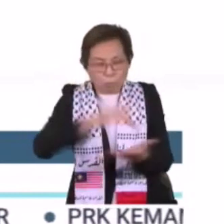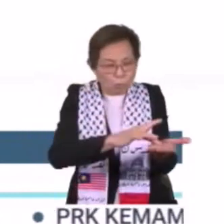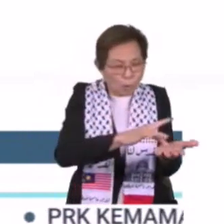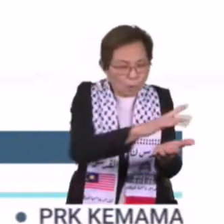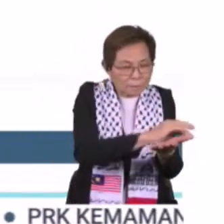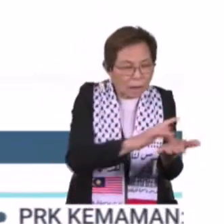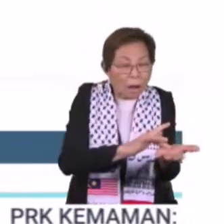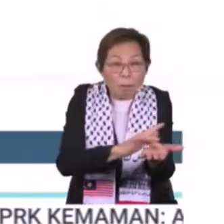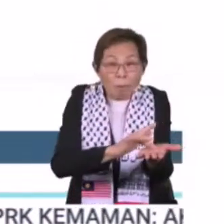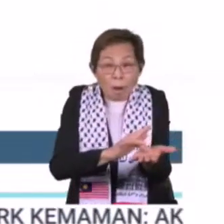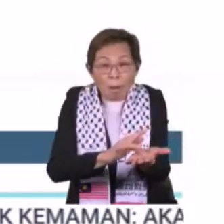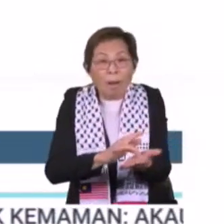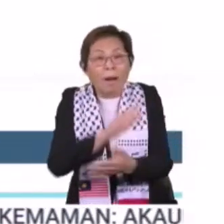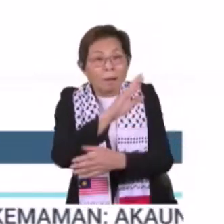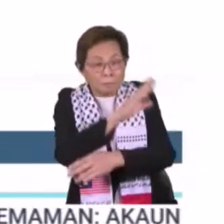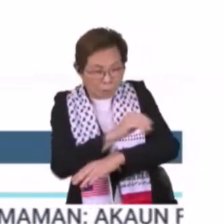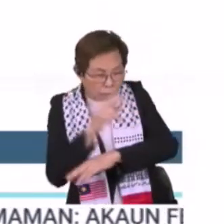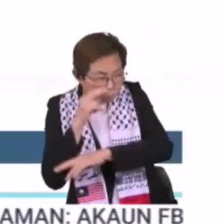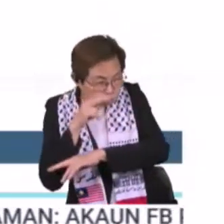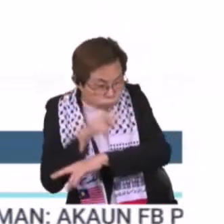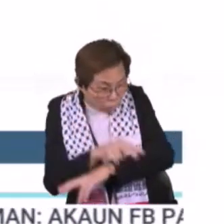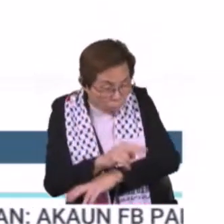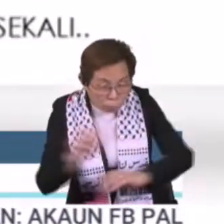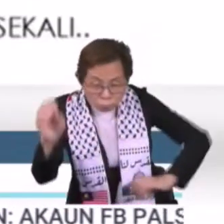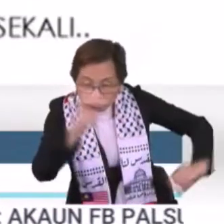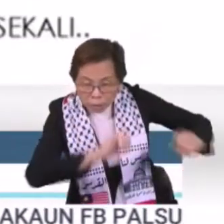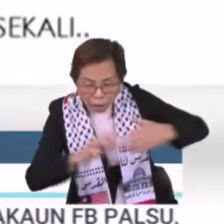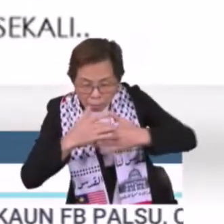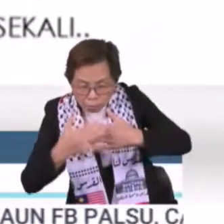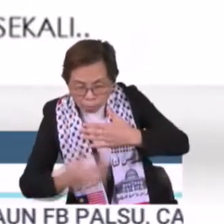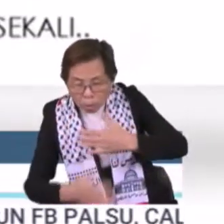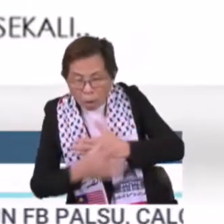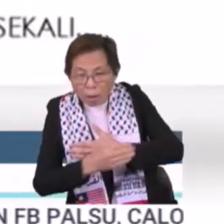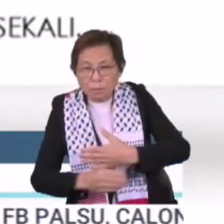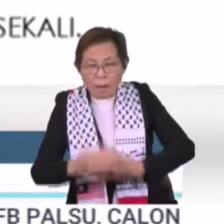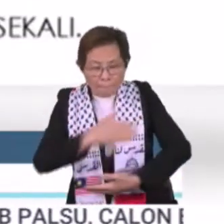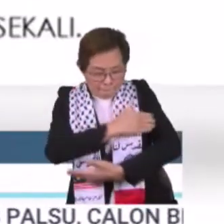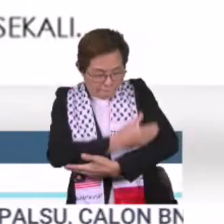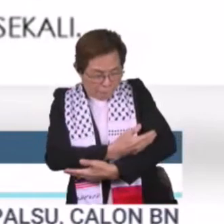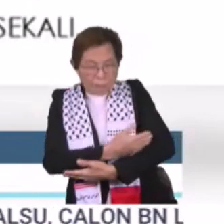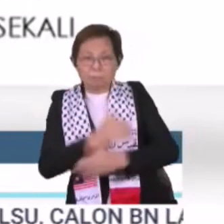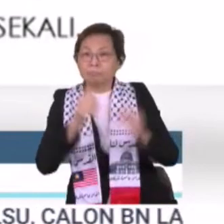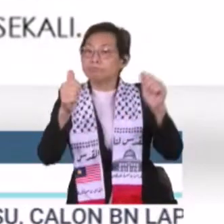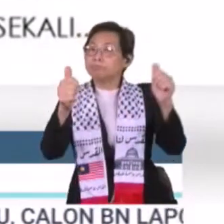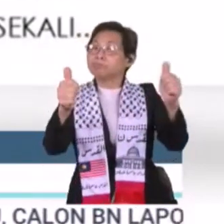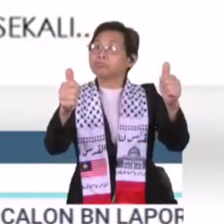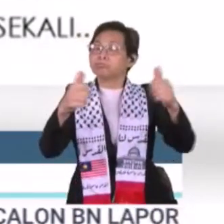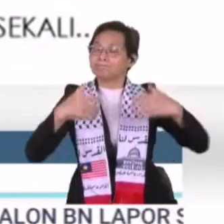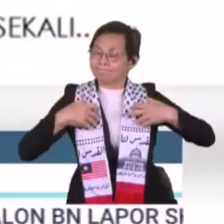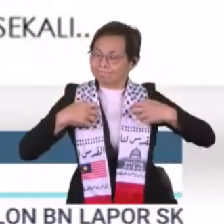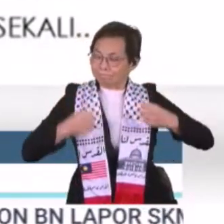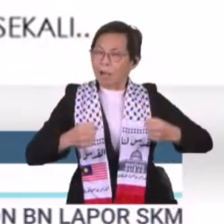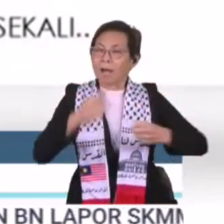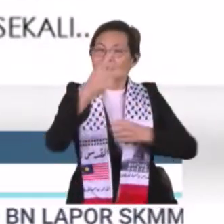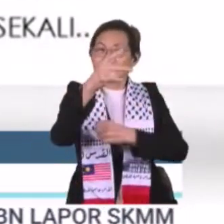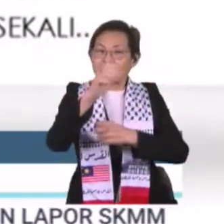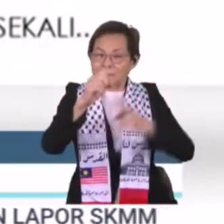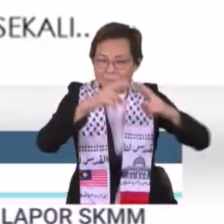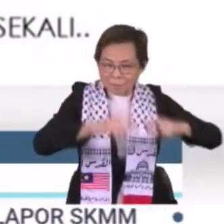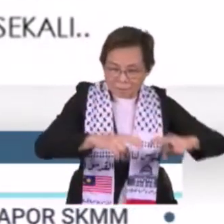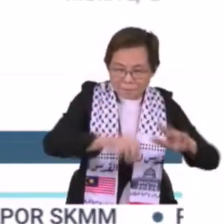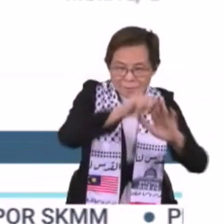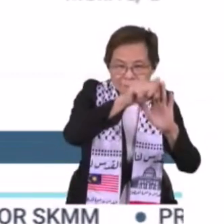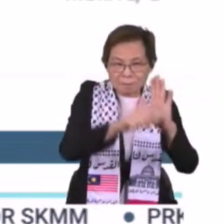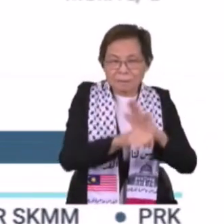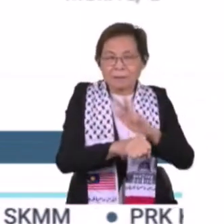lanjut hasil pemeriksaan mendapati tiada sebarang an luaran dan bayi berada dalam keadaan sihat kes disiasat di